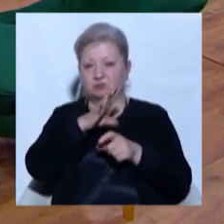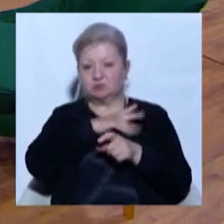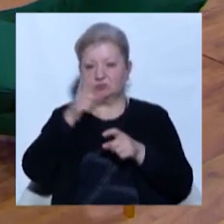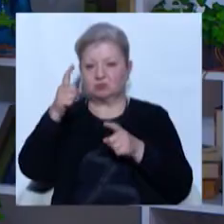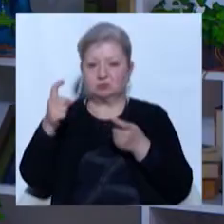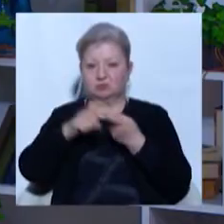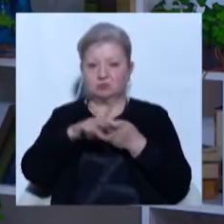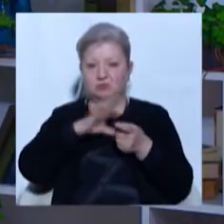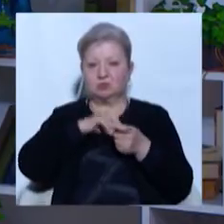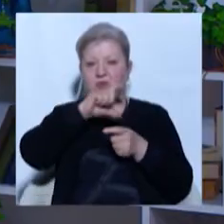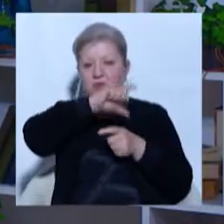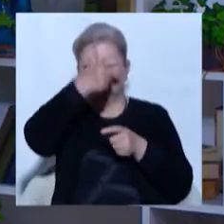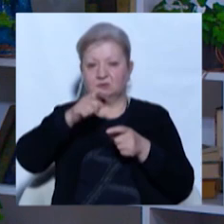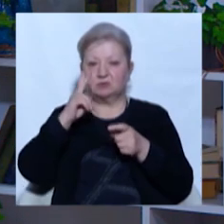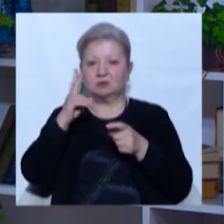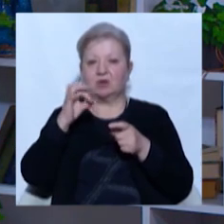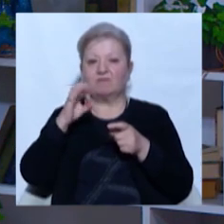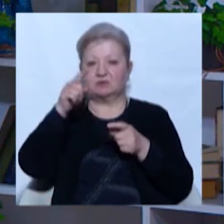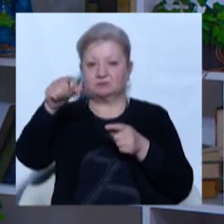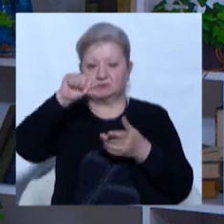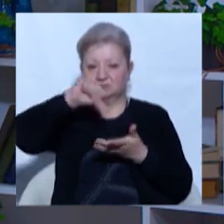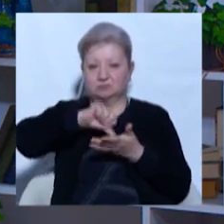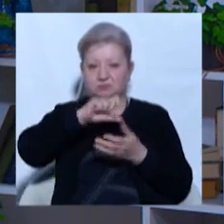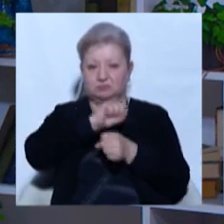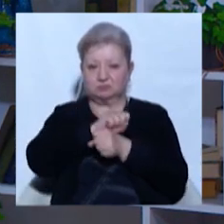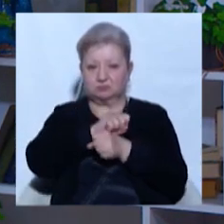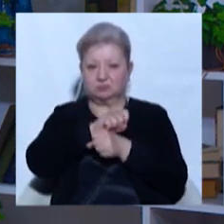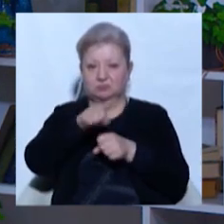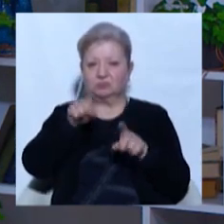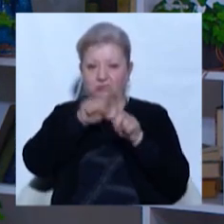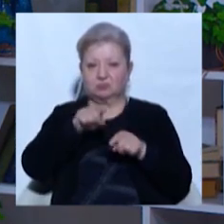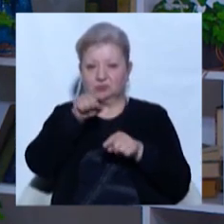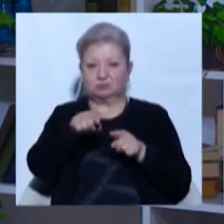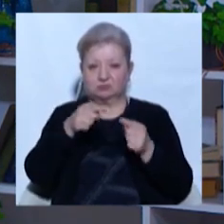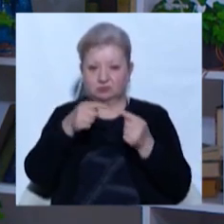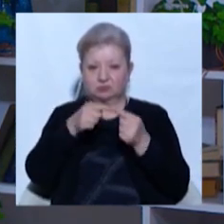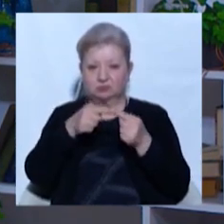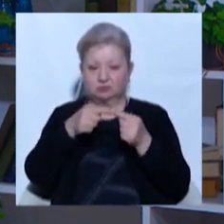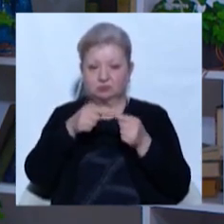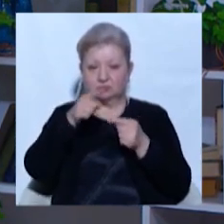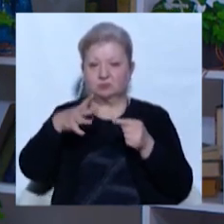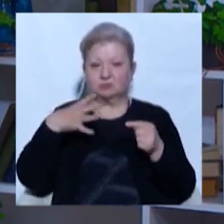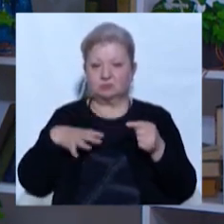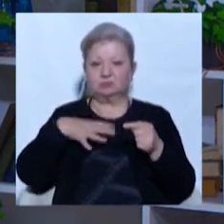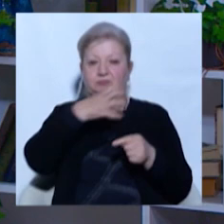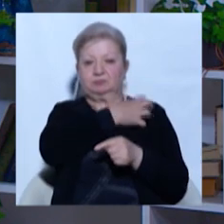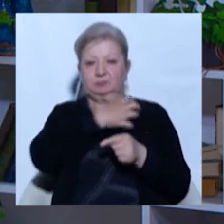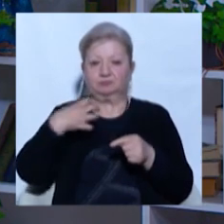შორის კავკასიაში დასაყრდენის გაჩენა. Და აი სწორედ აქ ქართველ მეფეს მან